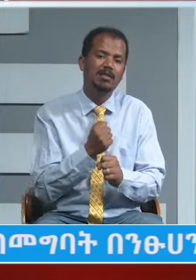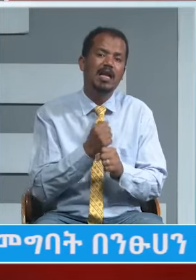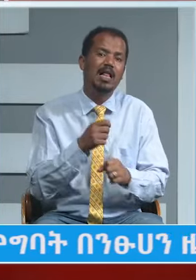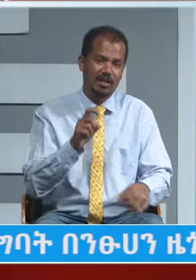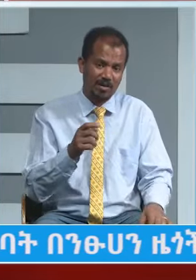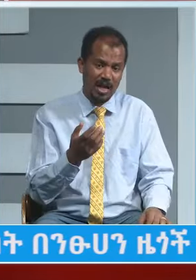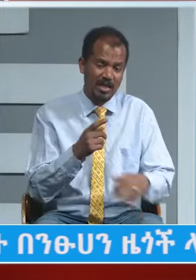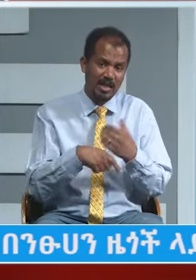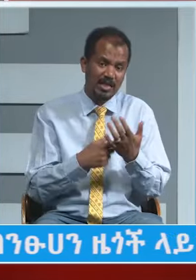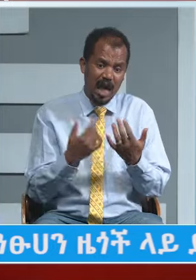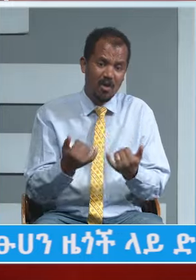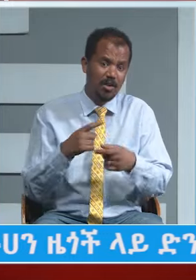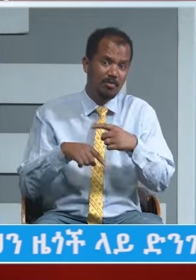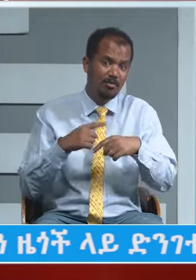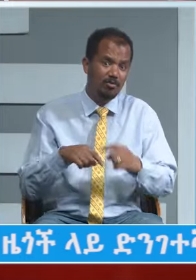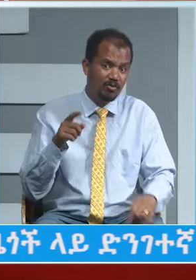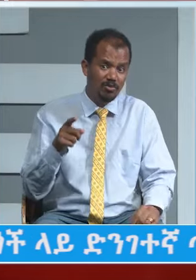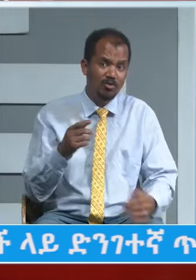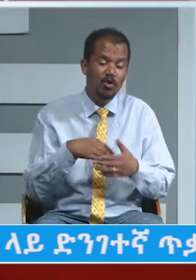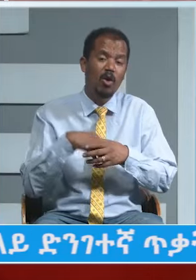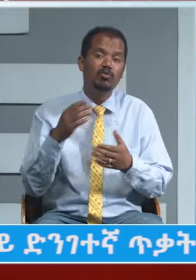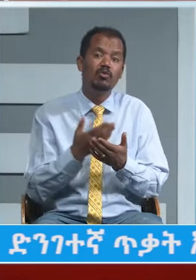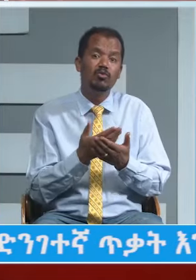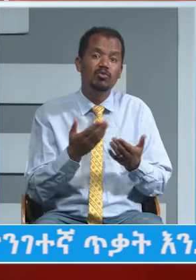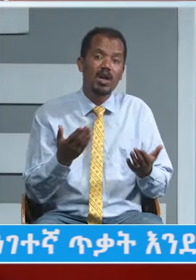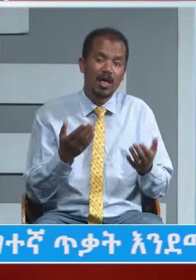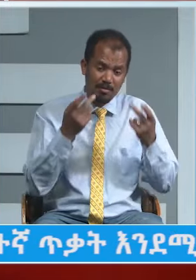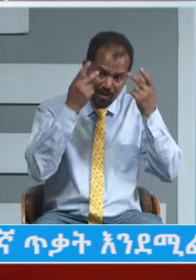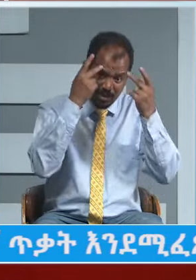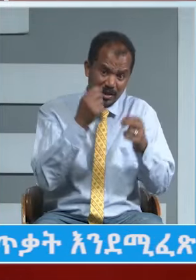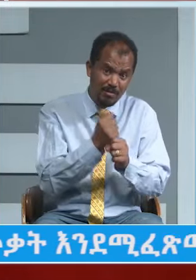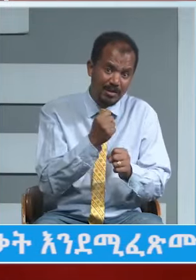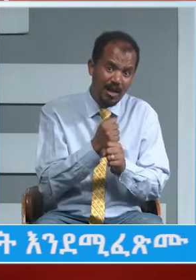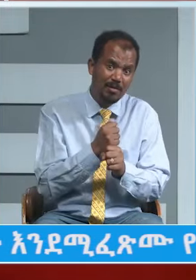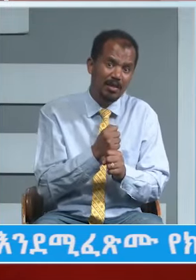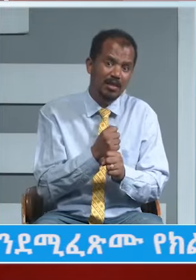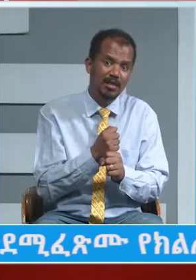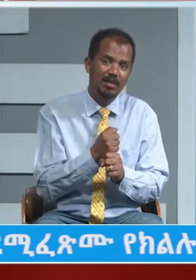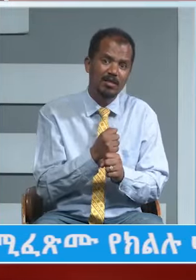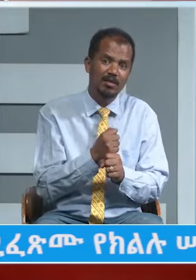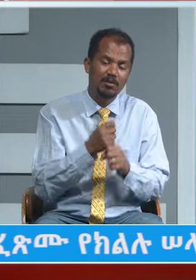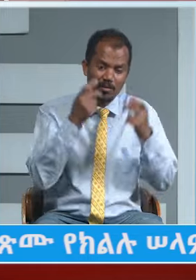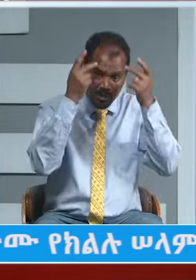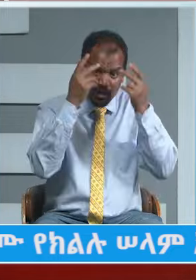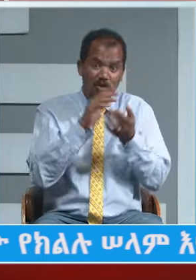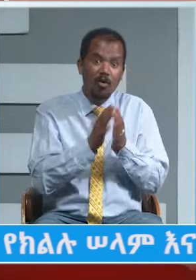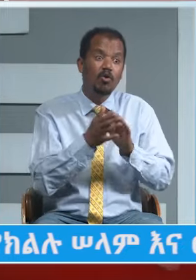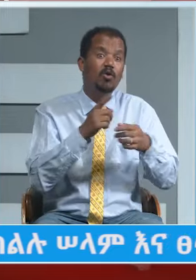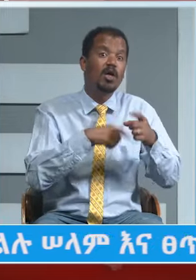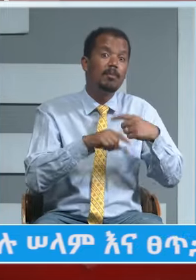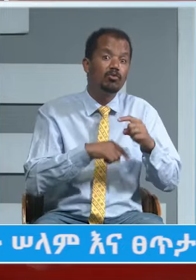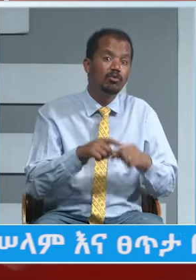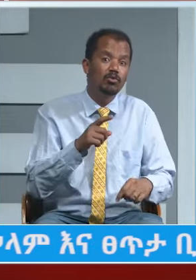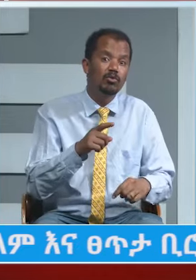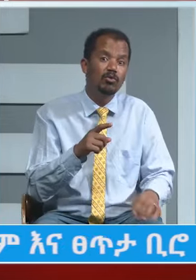መስራት። ስለዚህ አሁን ያለው የመጡት የውጭ ጉዳይ ሚኒስትር መስሪያ ቤት ሚኒስትር ሆኖ የመጡት